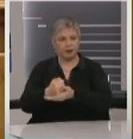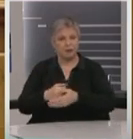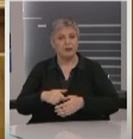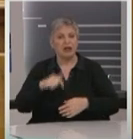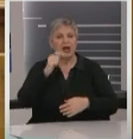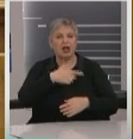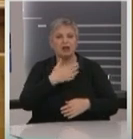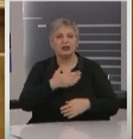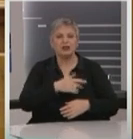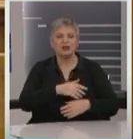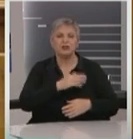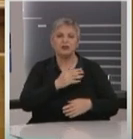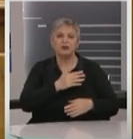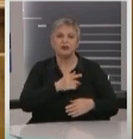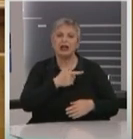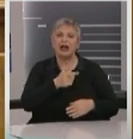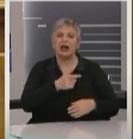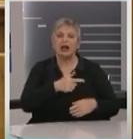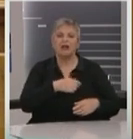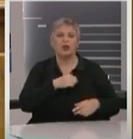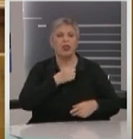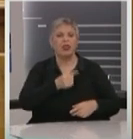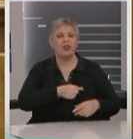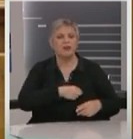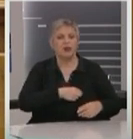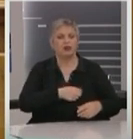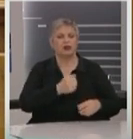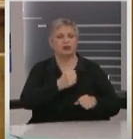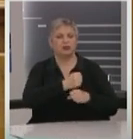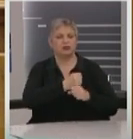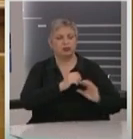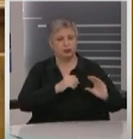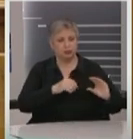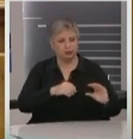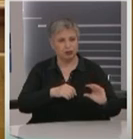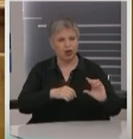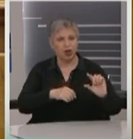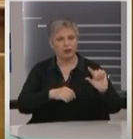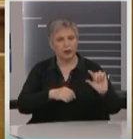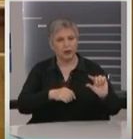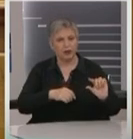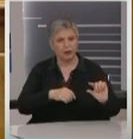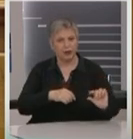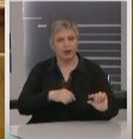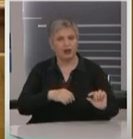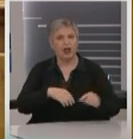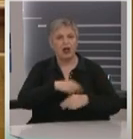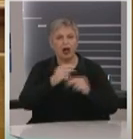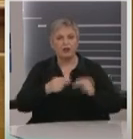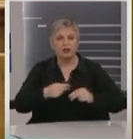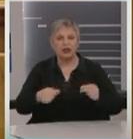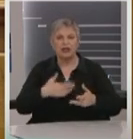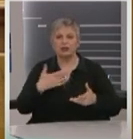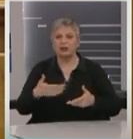διαρκώς μειώνατε το πρόγραμμα δημόσιων επενδύσεων από το 10, στερώντας πολύτιμους επενδυτικούς πόρους από την ελληνική οικονομία